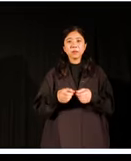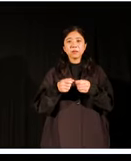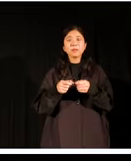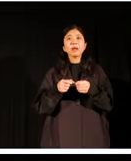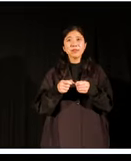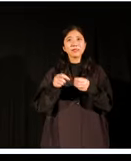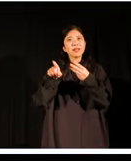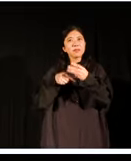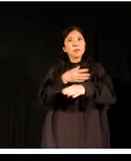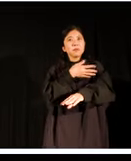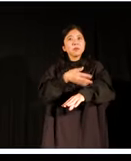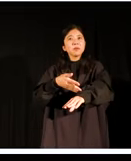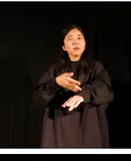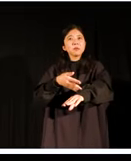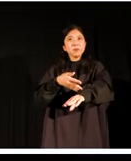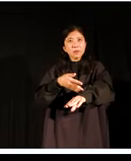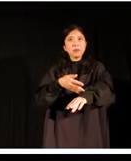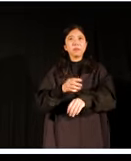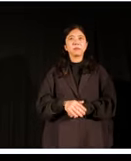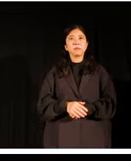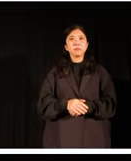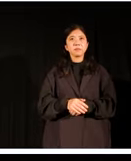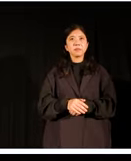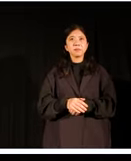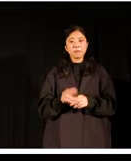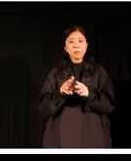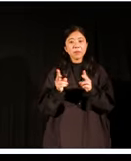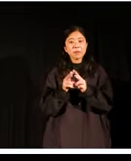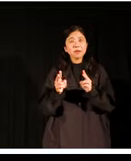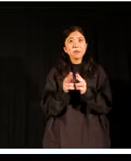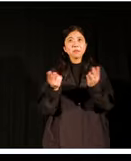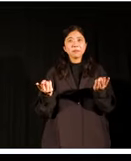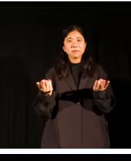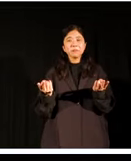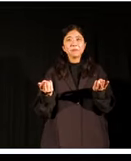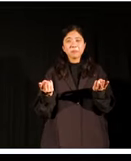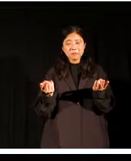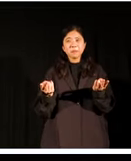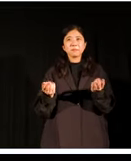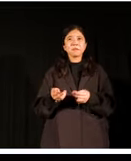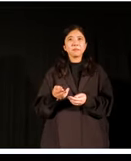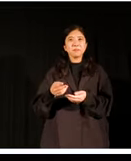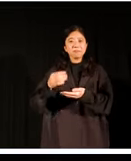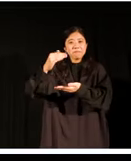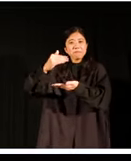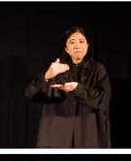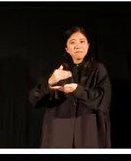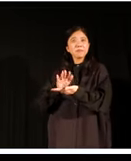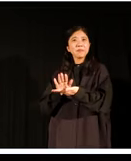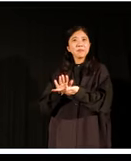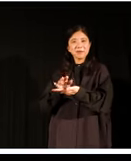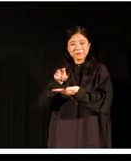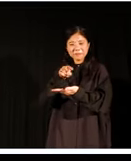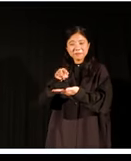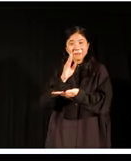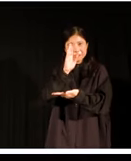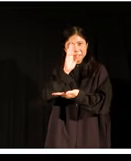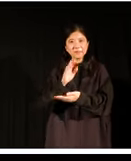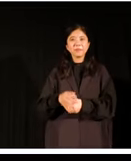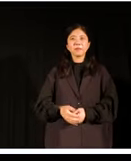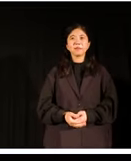つきましてはえ先ほどお話ししました見開きのはいえこちらのえパンフレットにありますのでえご覧いただきたいと思い